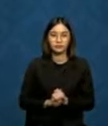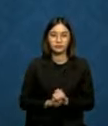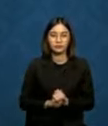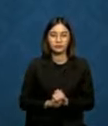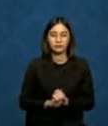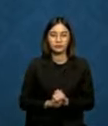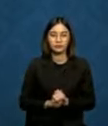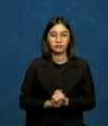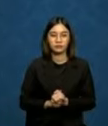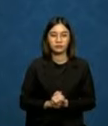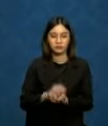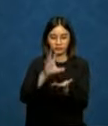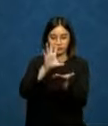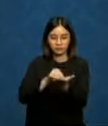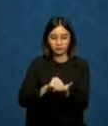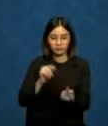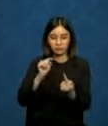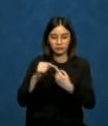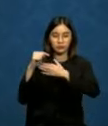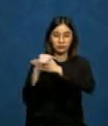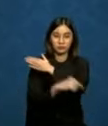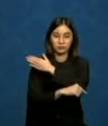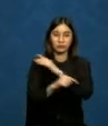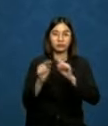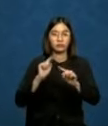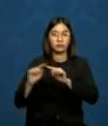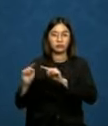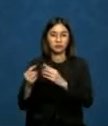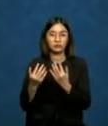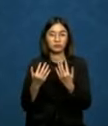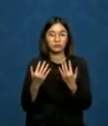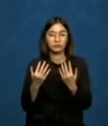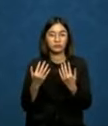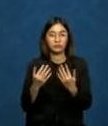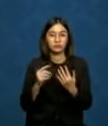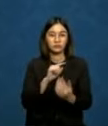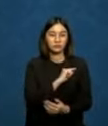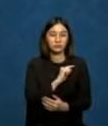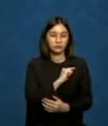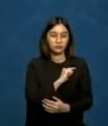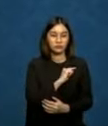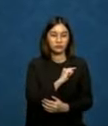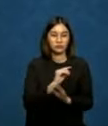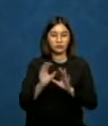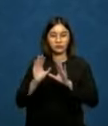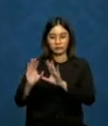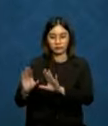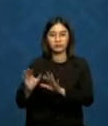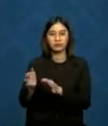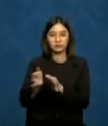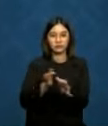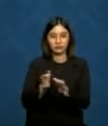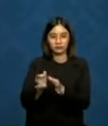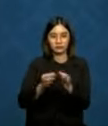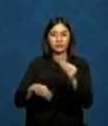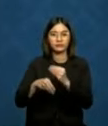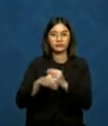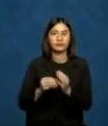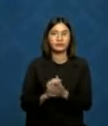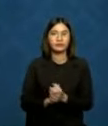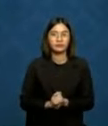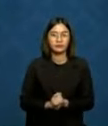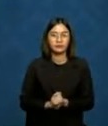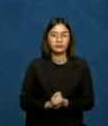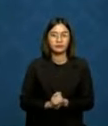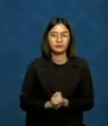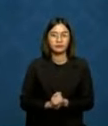เอ่อข้อมูลเรื่องการทุจริตนะครับก็เดี๋ยวจะมอบเ้าเอ่อน้องอีกคนนึงชี้แจงครับเพิ่มเติม